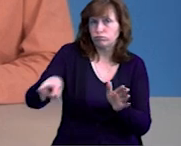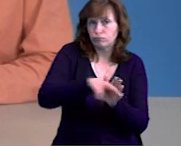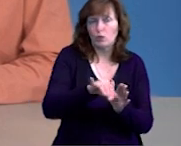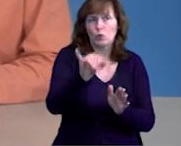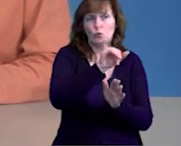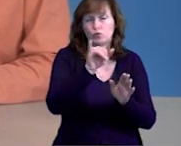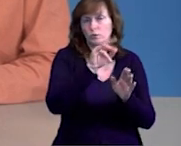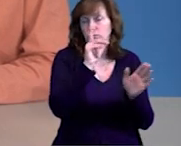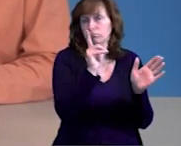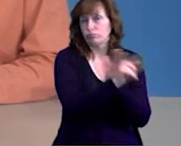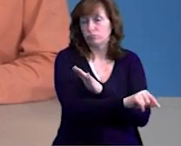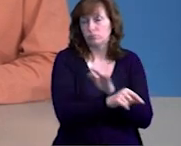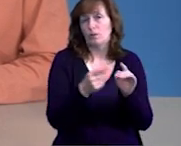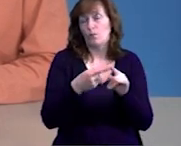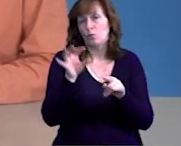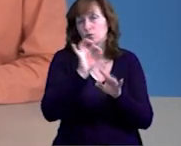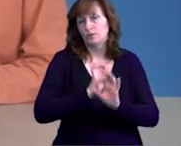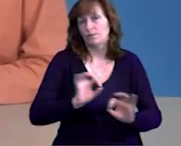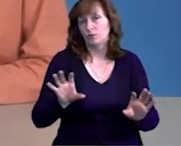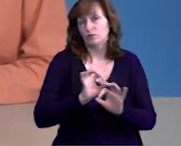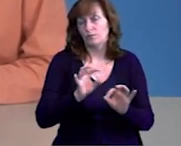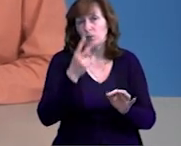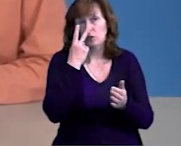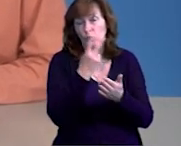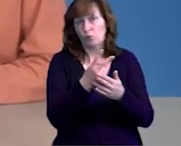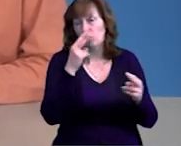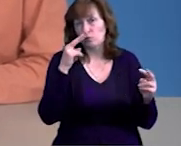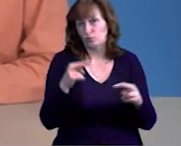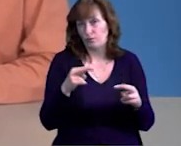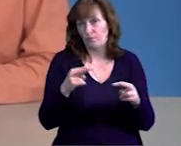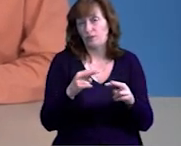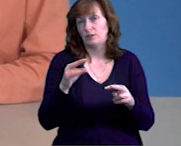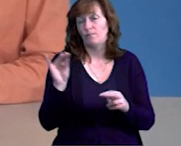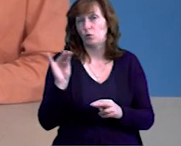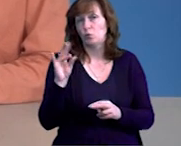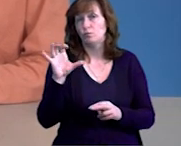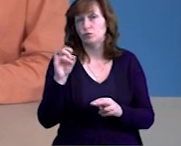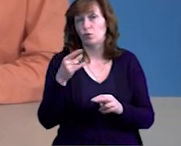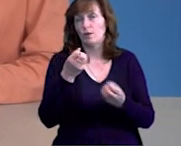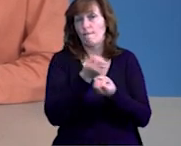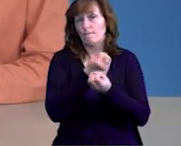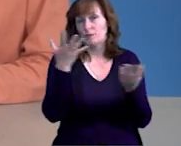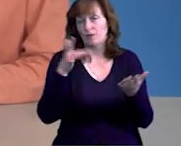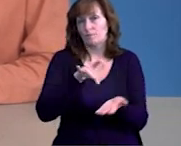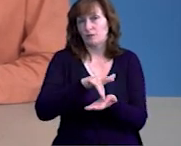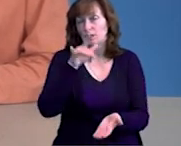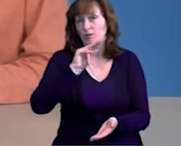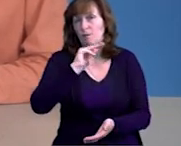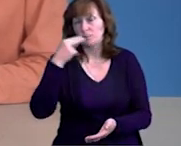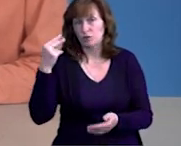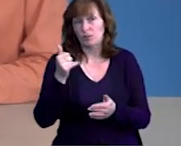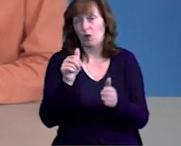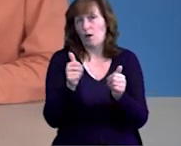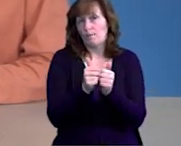і повіз у невідомому напрямку. Про це Суспільному розповів очевидець ДТП Юрій Соколовський. Все сталося в день у центрі